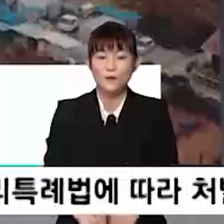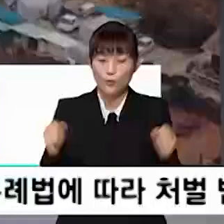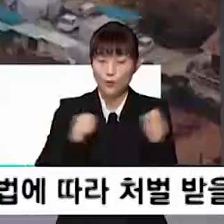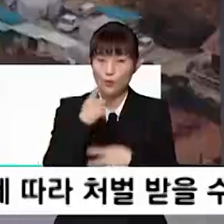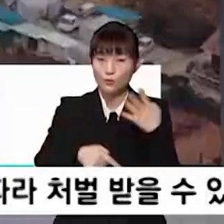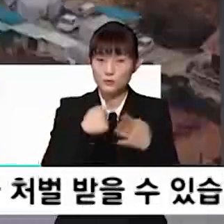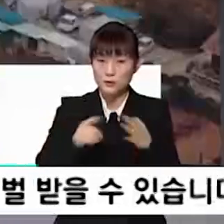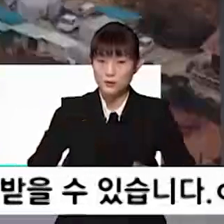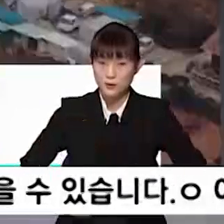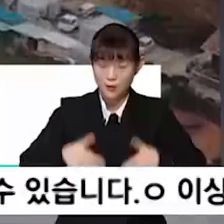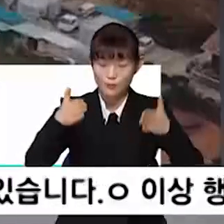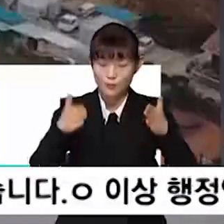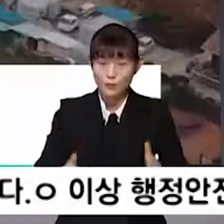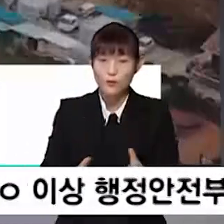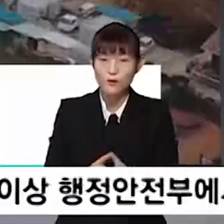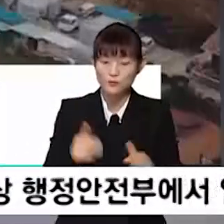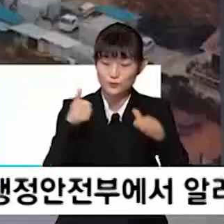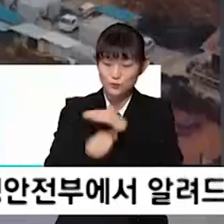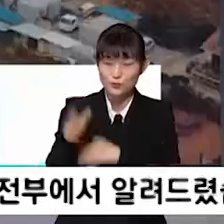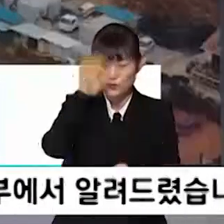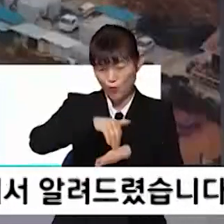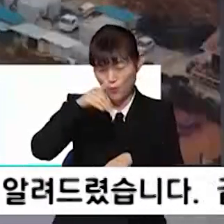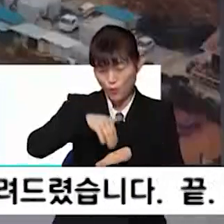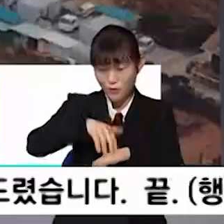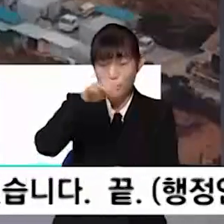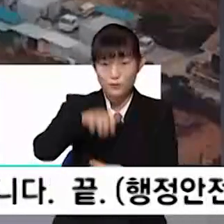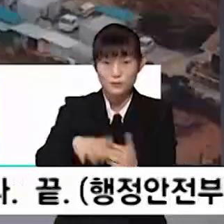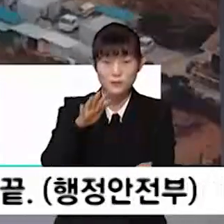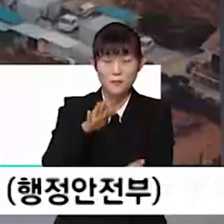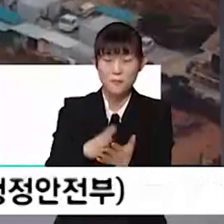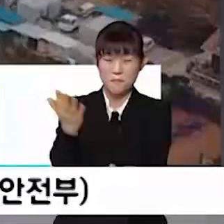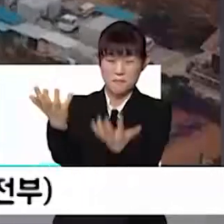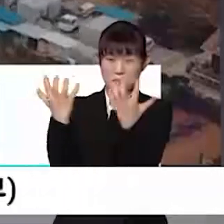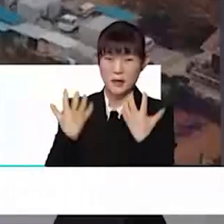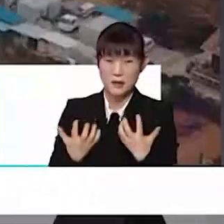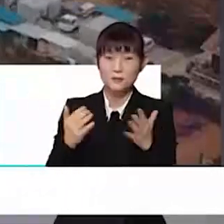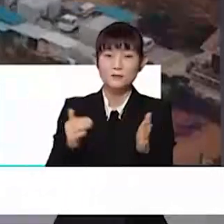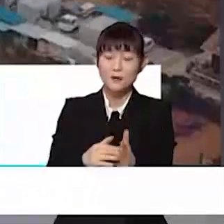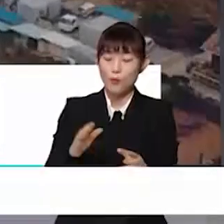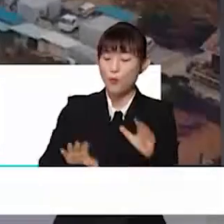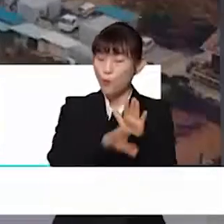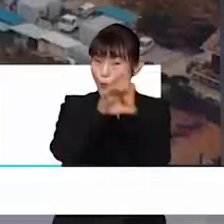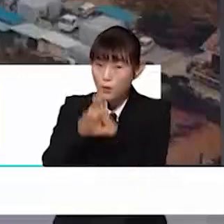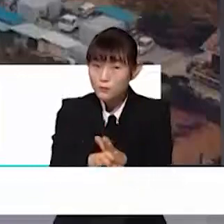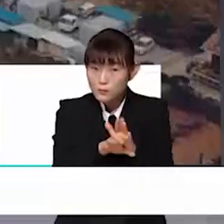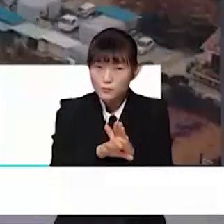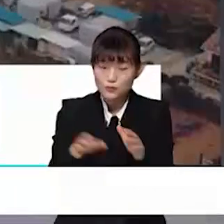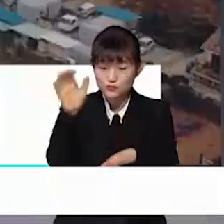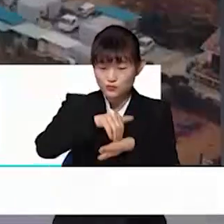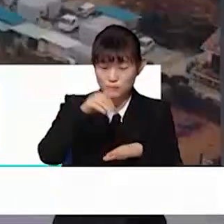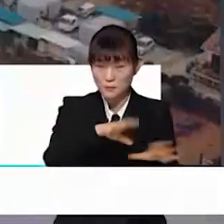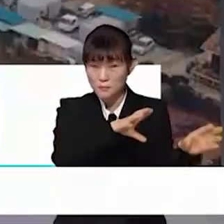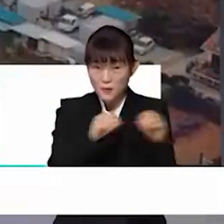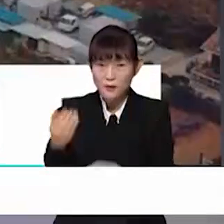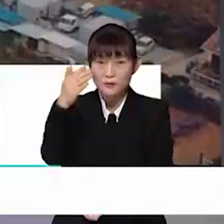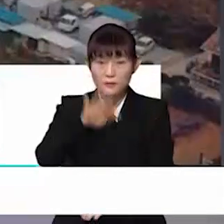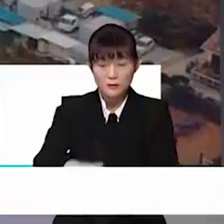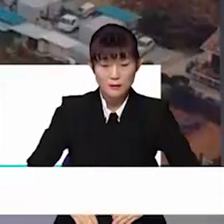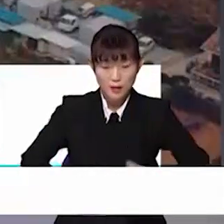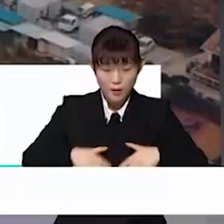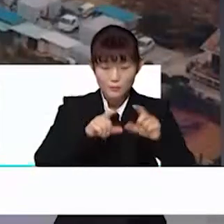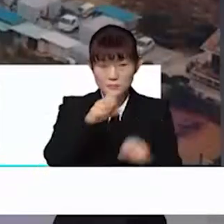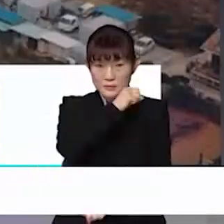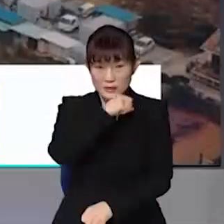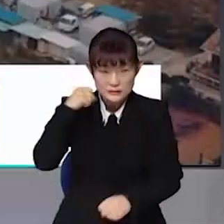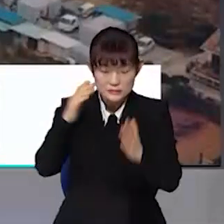겨울철 남도가 동계 전지훈련 열기로 뜨겁습니다. 코로나19 장기화로 주춤했던 훈련단이 따뜻하고